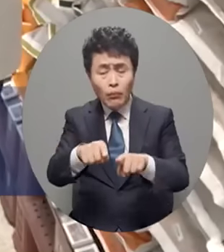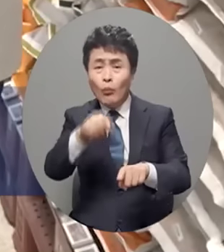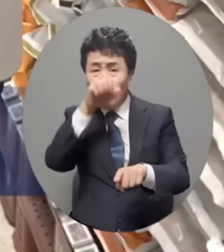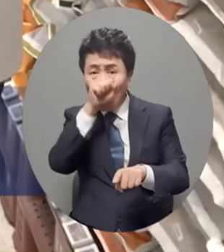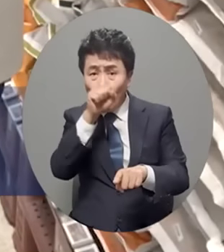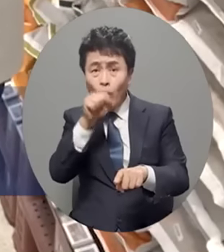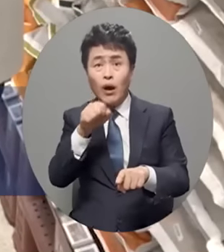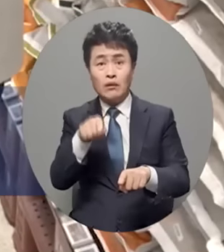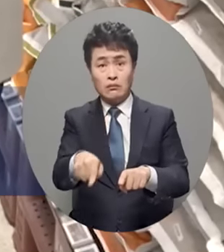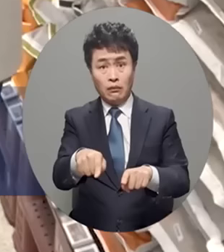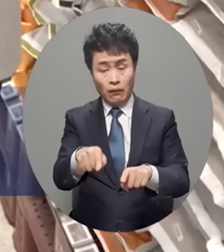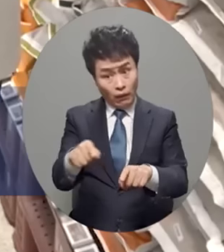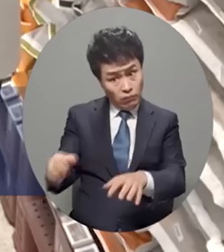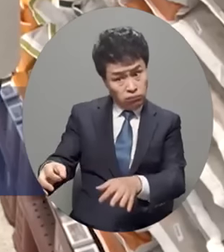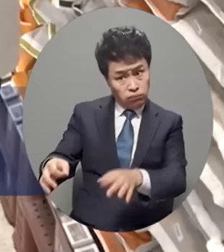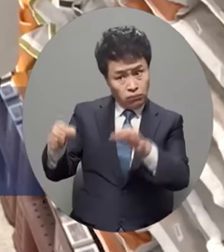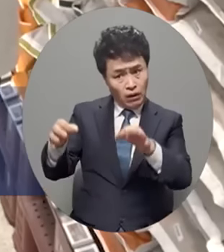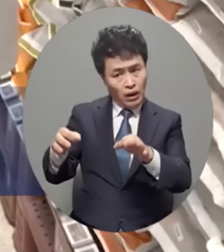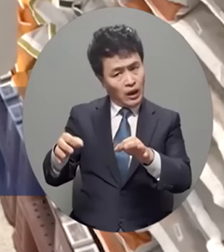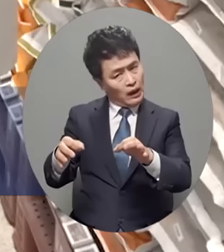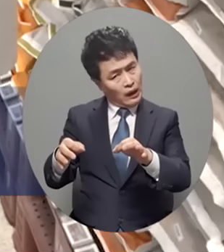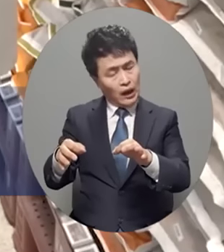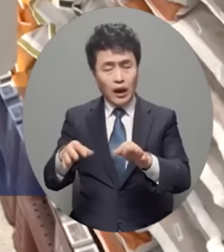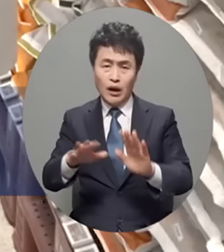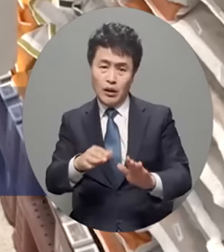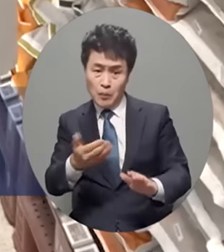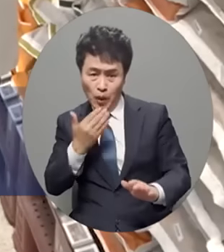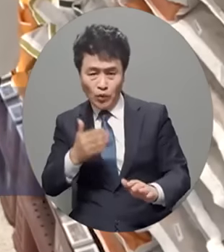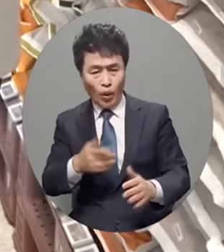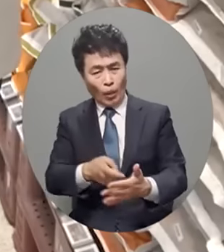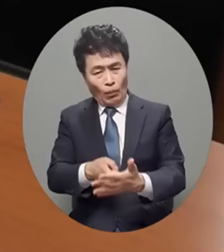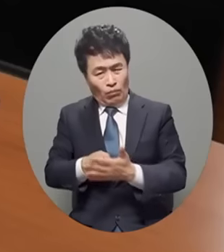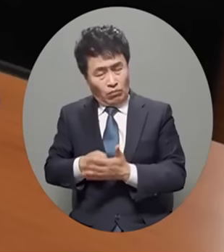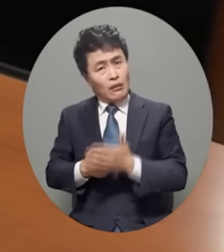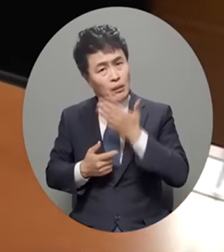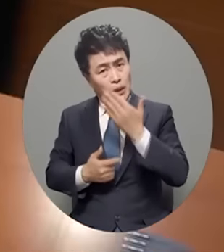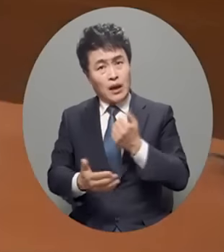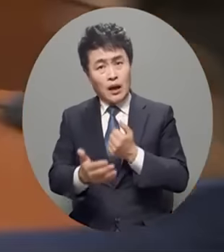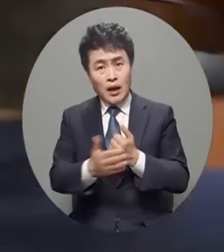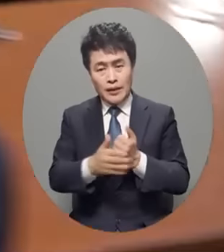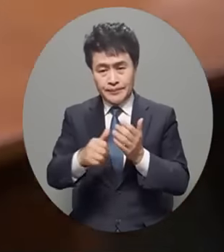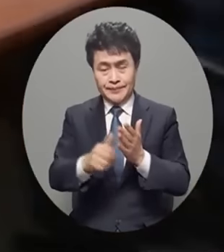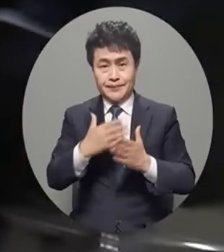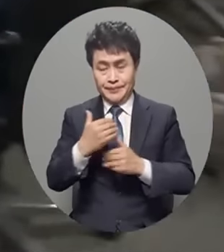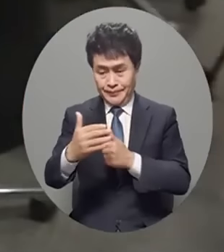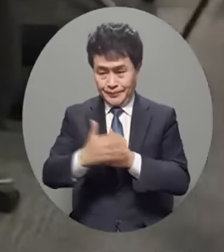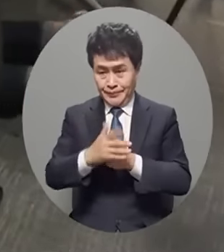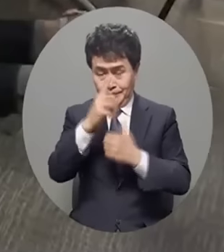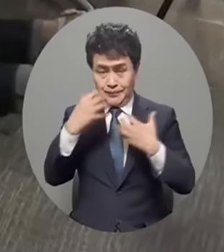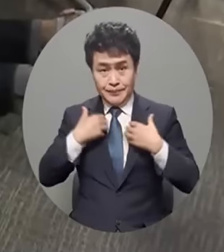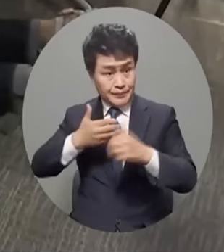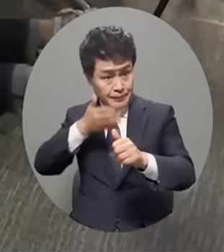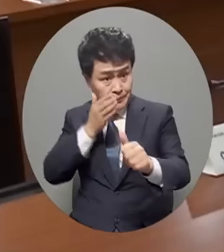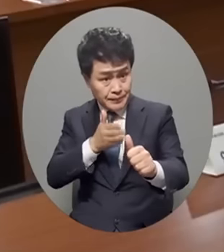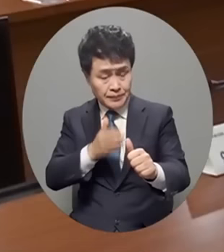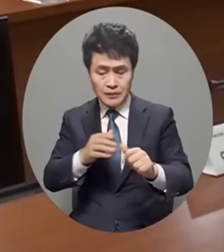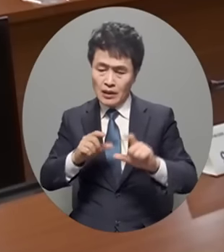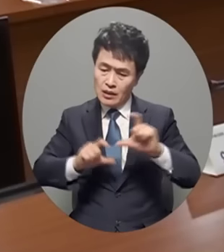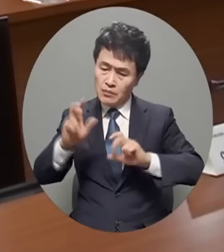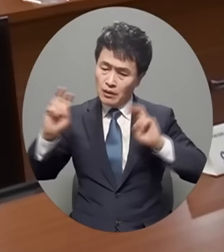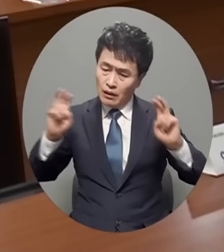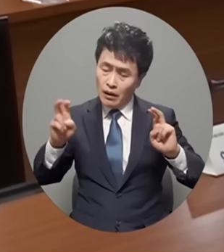많이 비싸진다고 하면 좀 더 아껴 먹게 되지 않을까. 물가 안정에 협조해달라는 정부 요청에 일부